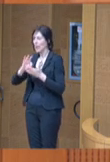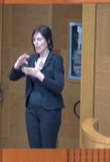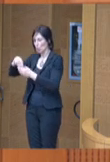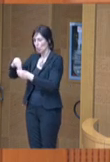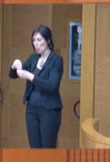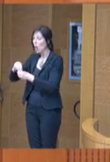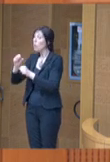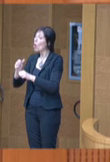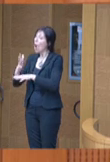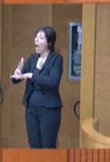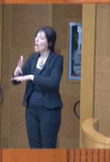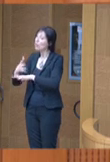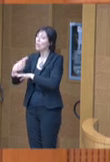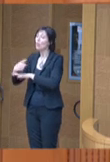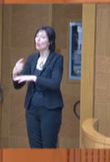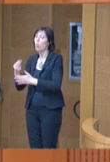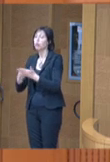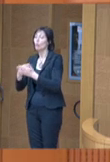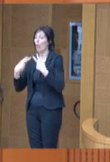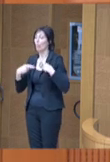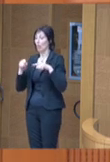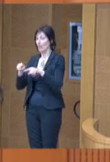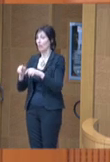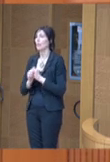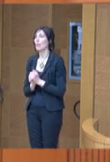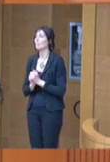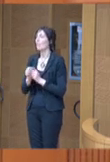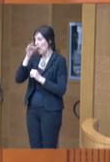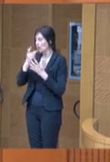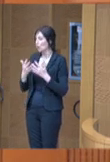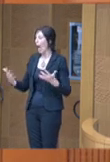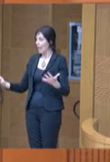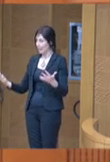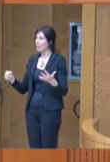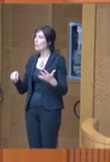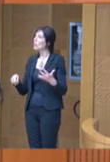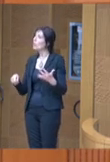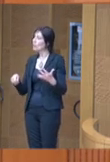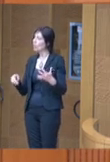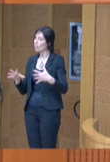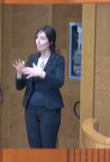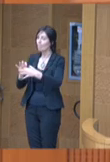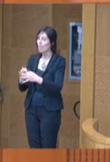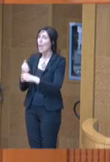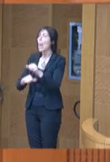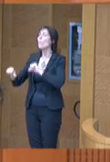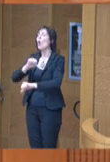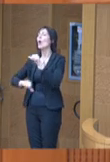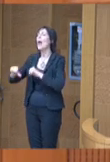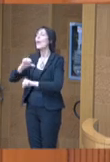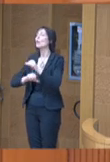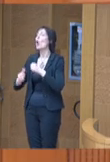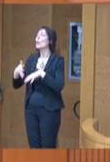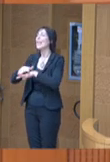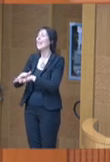la possibilità di accedere al loro progetto di vita. Il giardino poi si lega successivamente al laboratorio integrato di